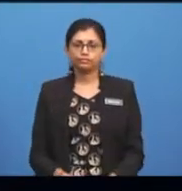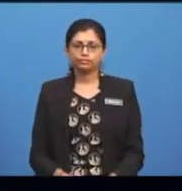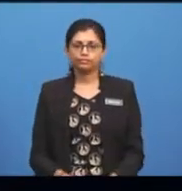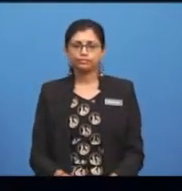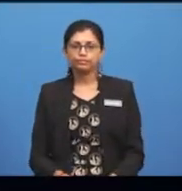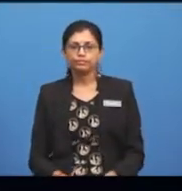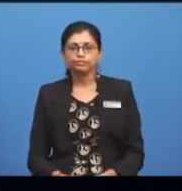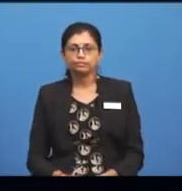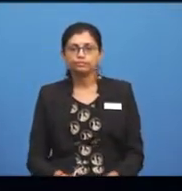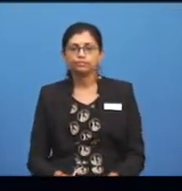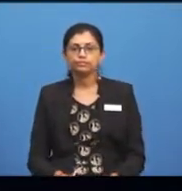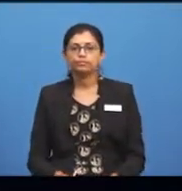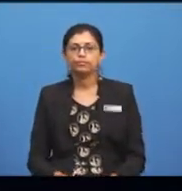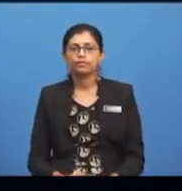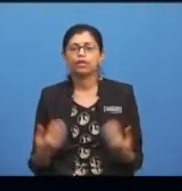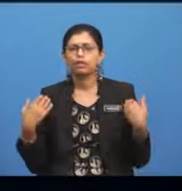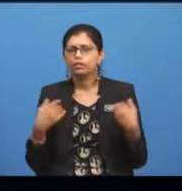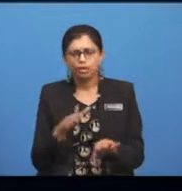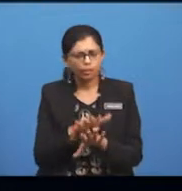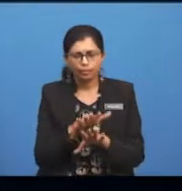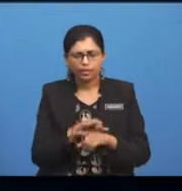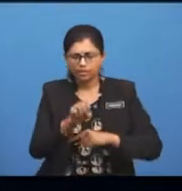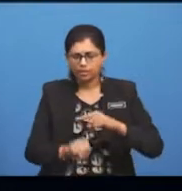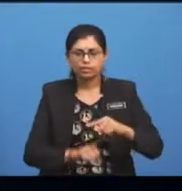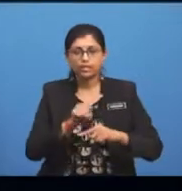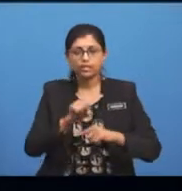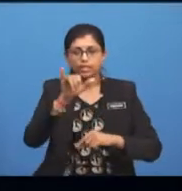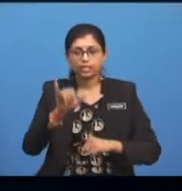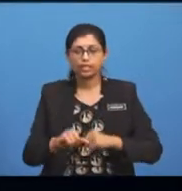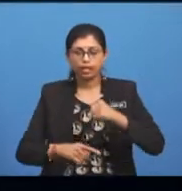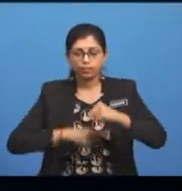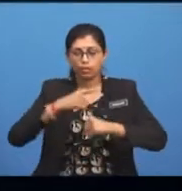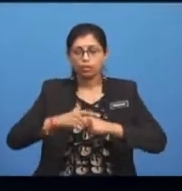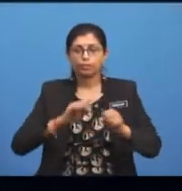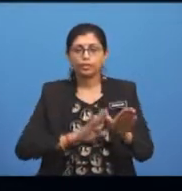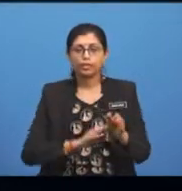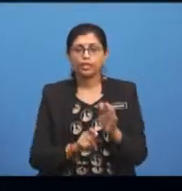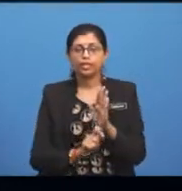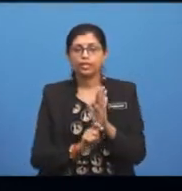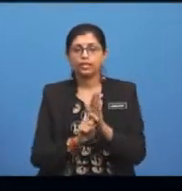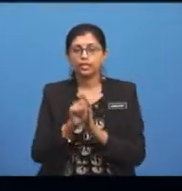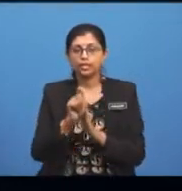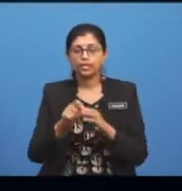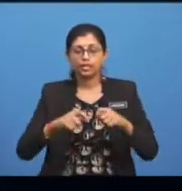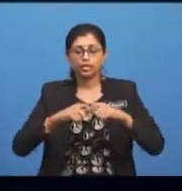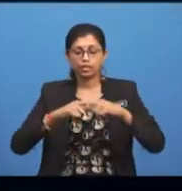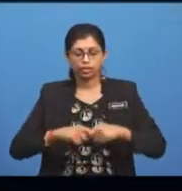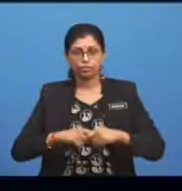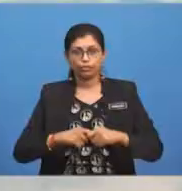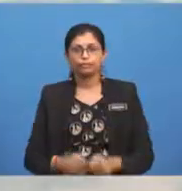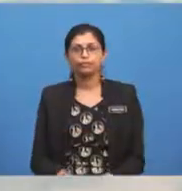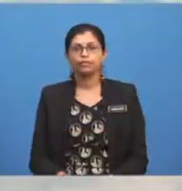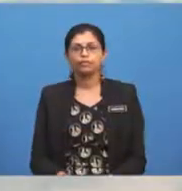iaitu terdapat banyak satelit yang mengorbit pada ketinggian tertentu. Ada satelit yang mengorbit